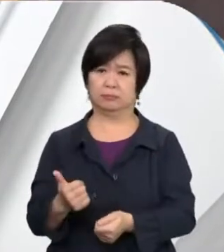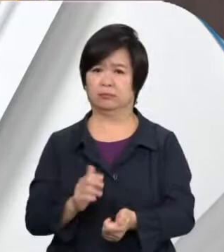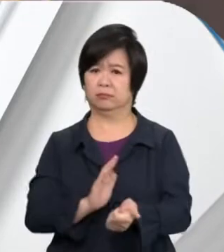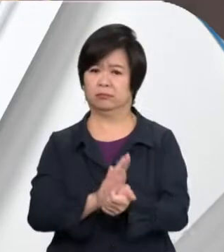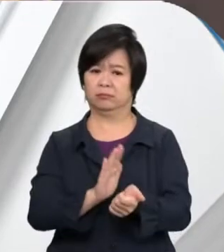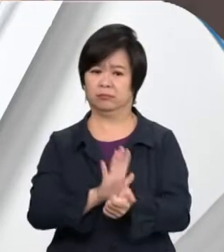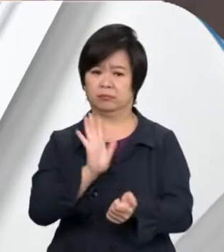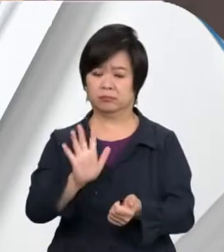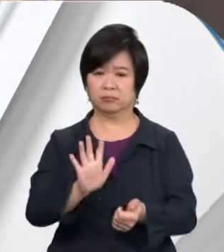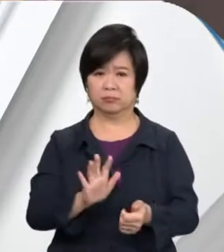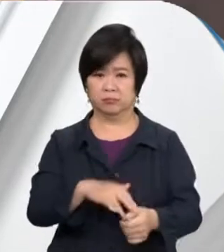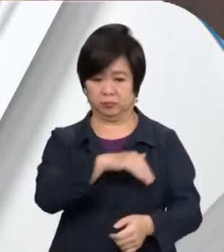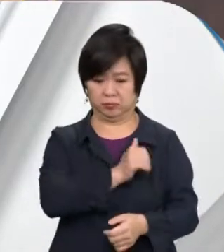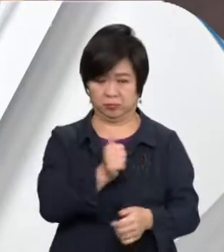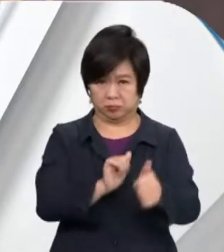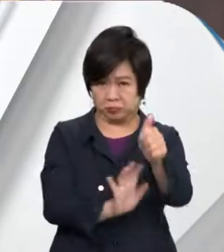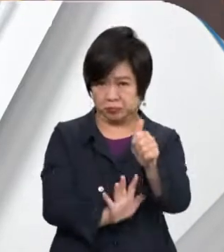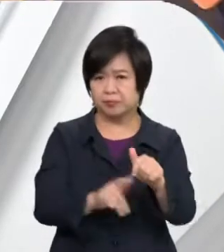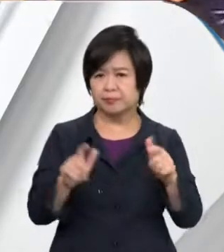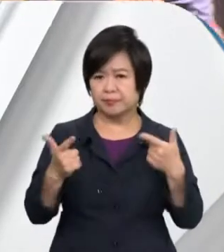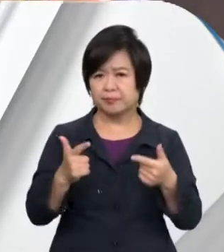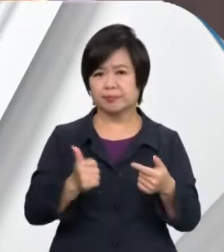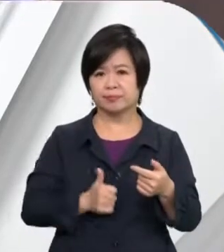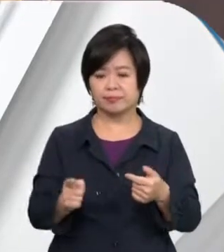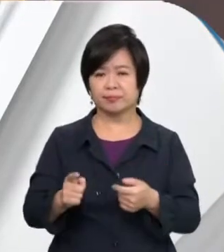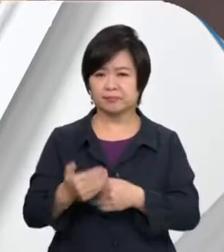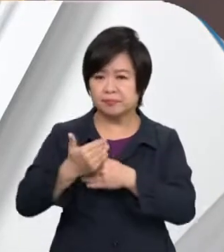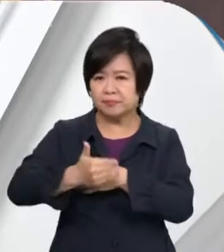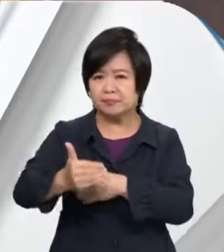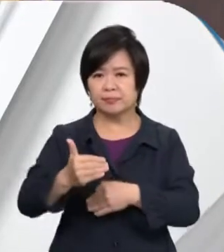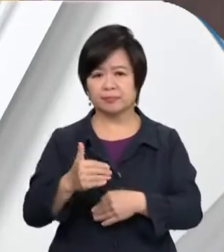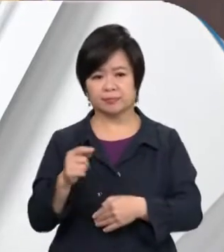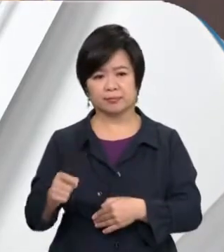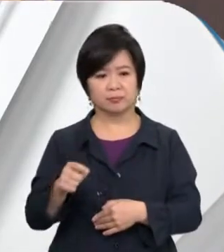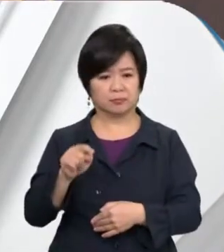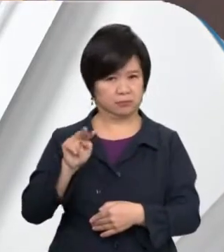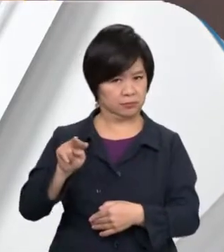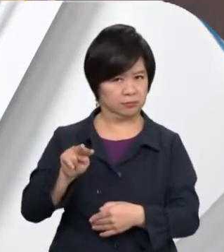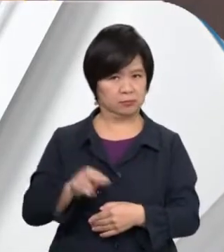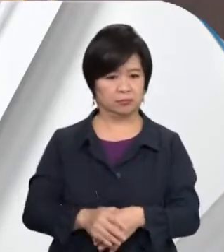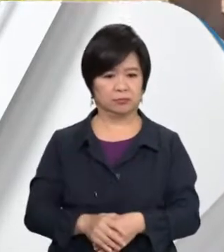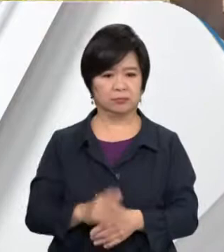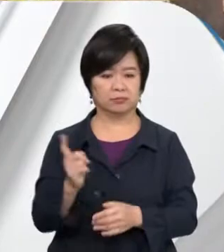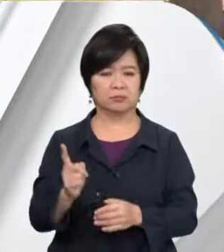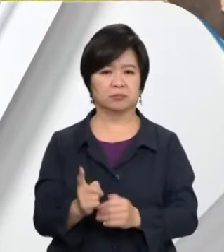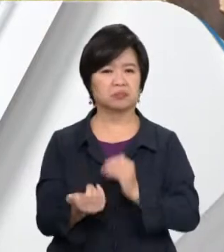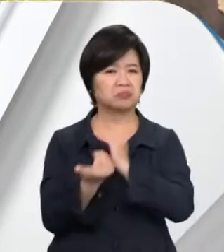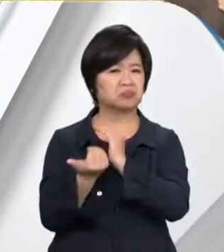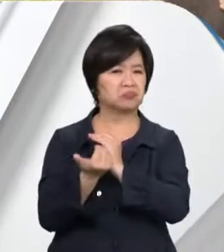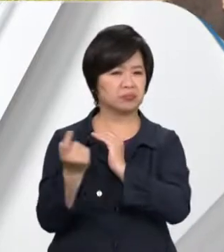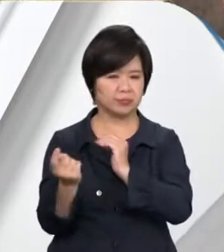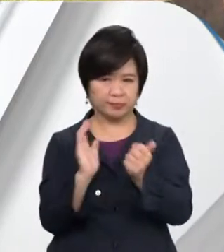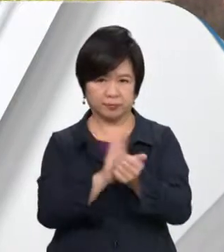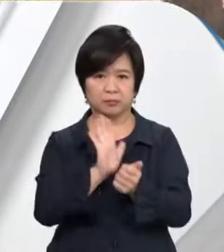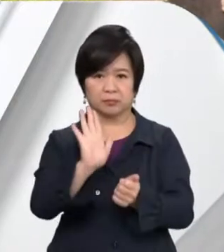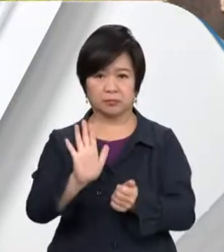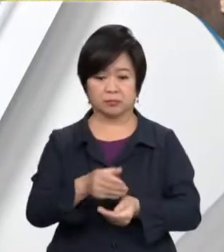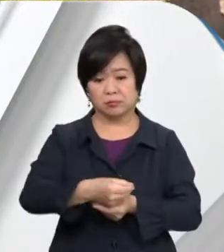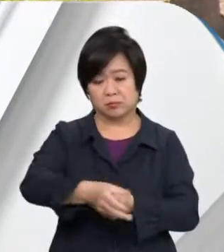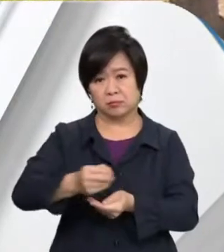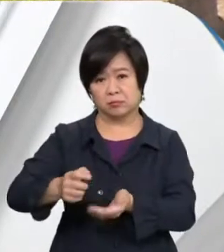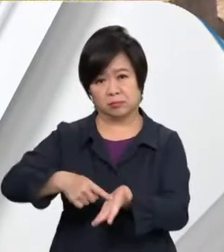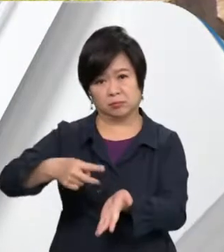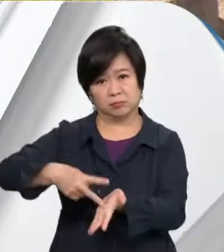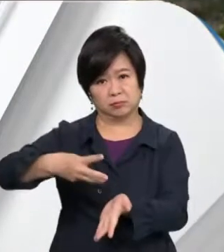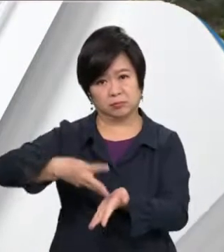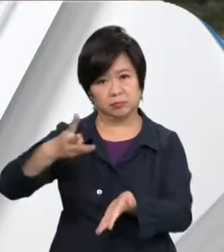教，虽然没夹嘅金钱事业，不过喺金钱的过程当中，可能出喺夹嘅暗中，也仲见具有同期听法的